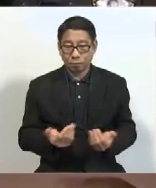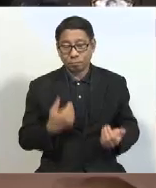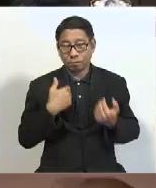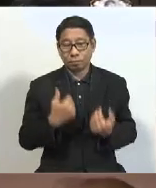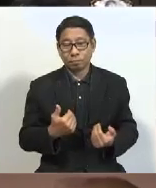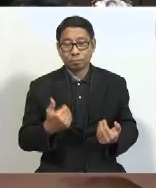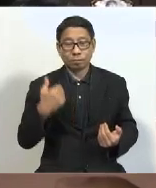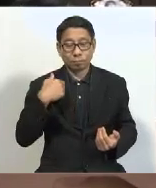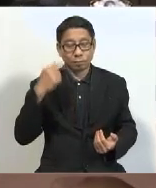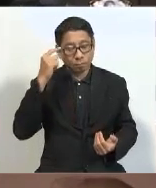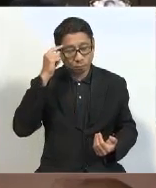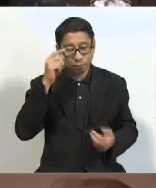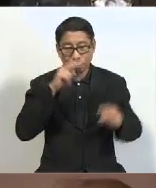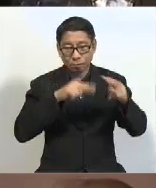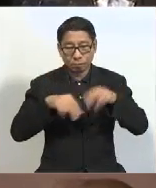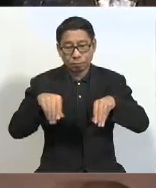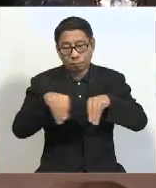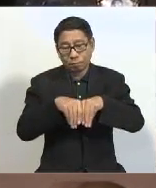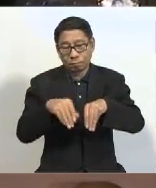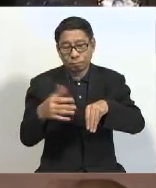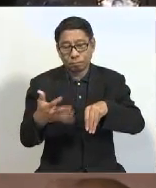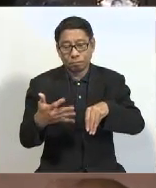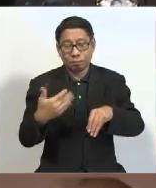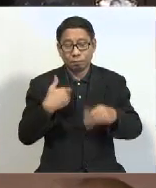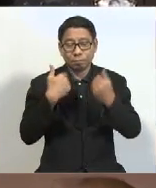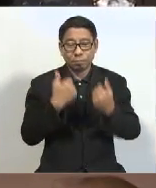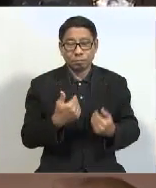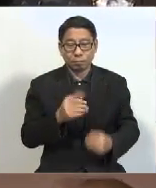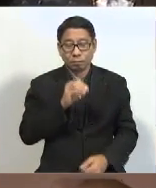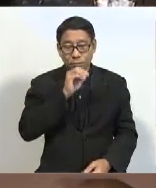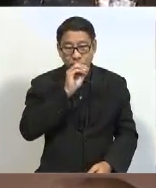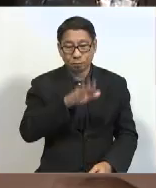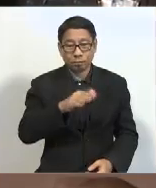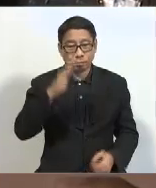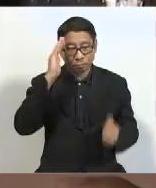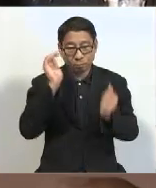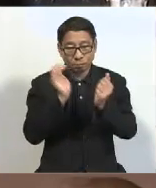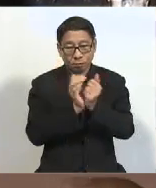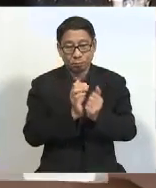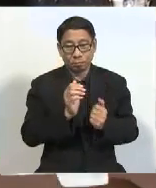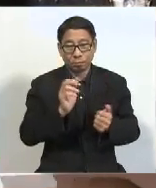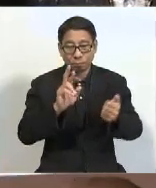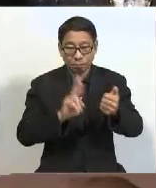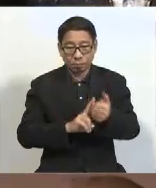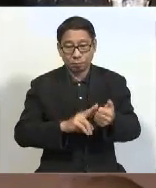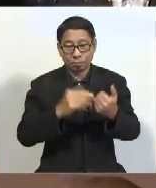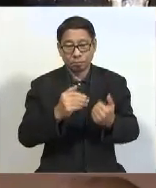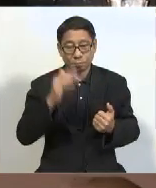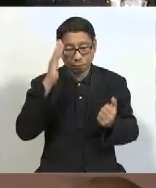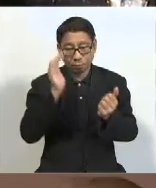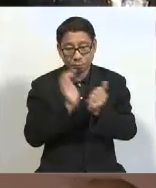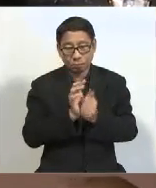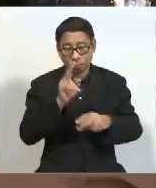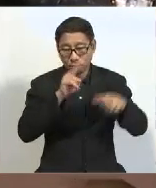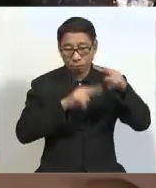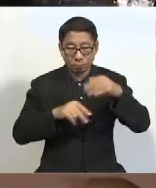บางครั้งเนี่ยเราไม่ได้ดูแลใกล้ชิดแล้วก็เราผมได้สั่งให้ฝ่ายสืบสวนโดยท่านรองผู้การเนี่ยกับผู้กับรัฐนาตรวจสอบเรื่องอาวุ